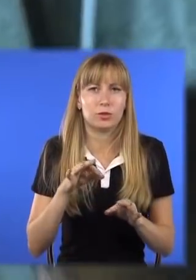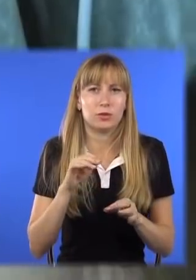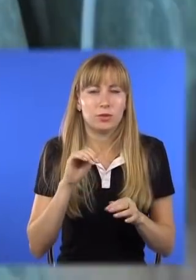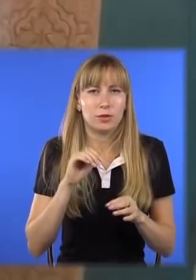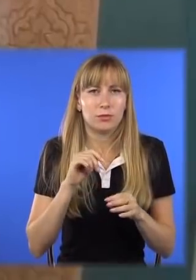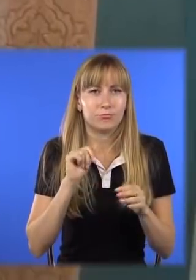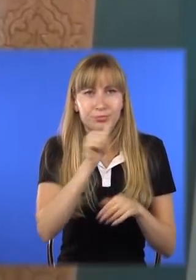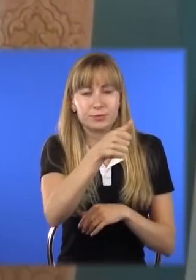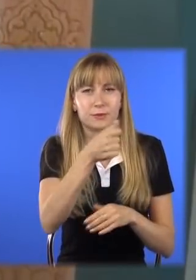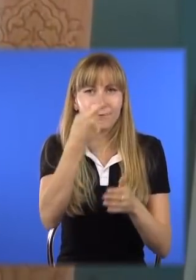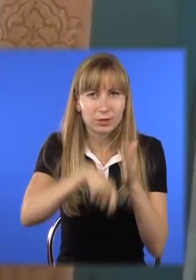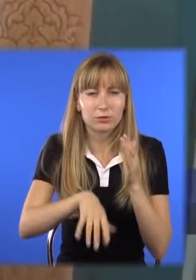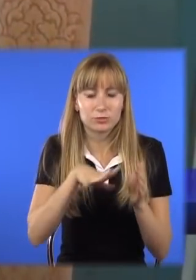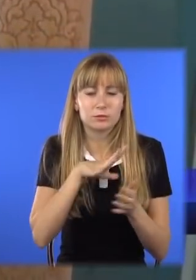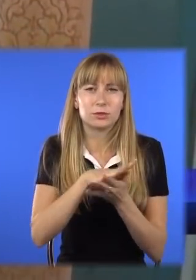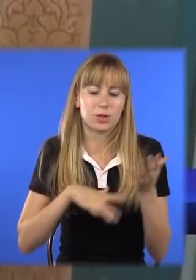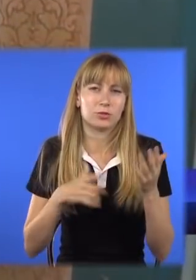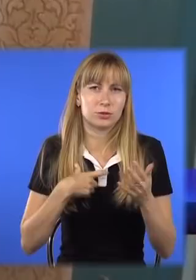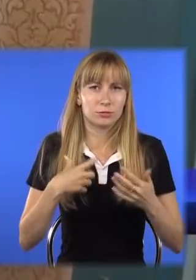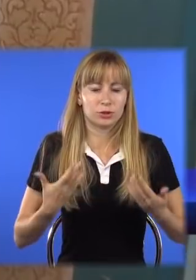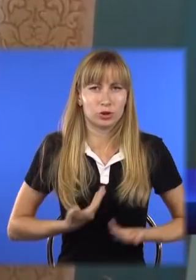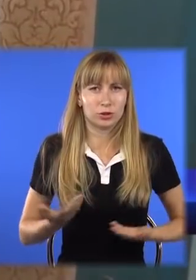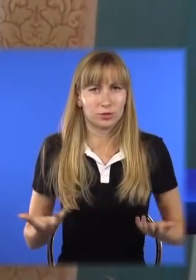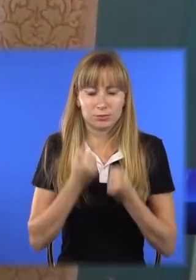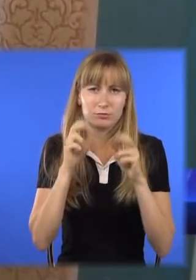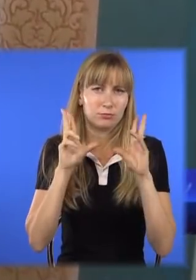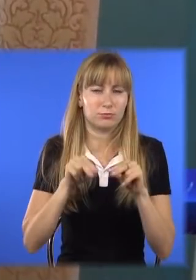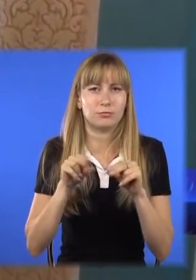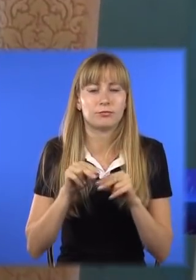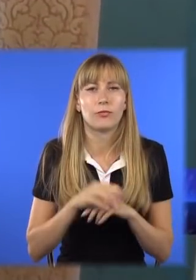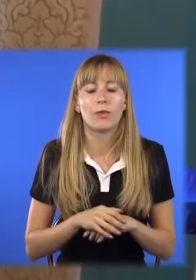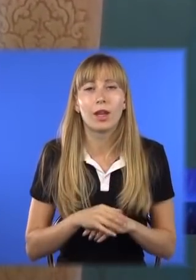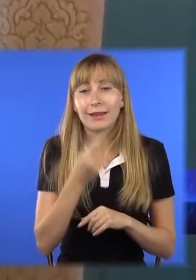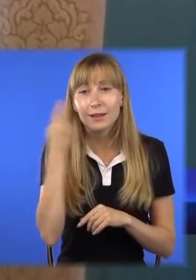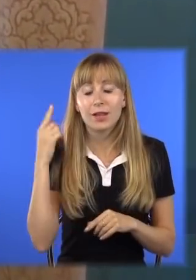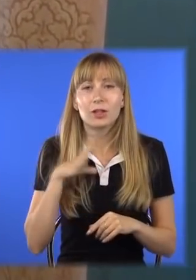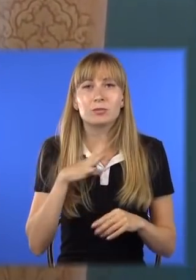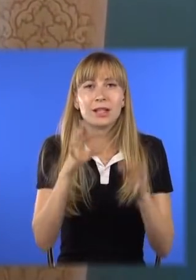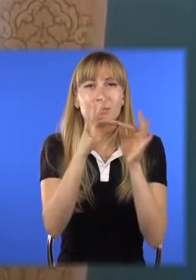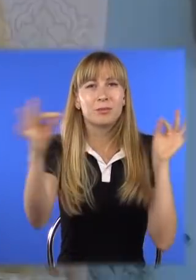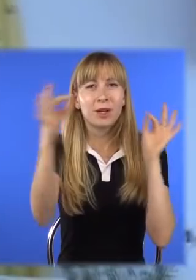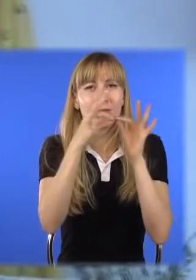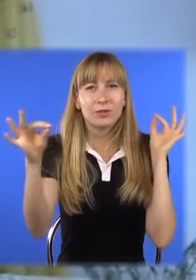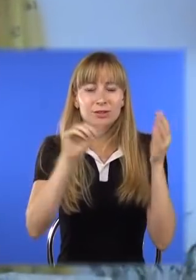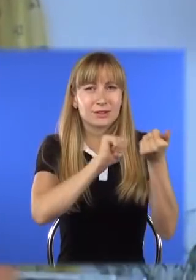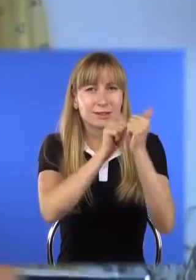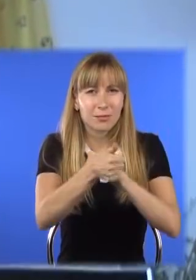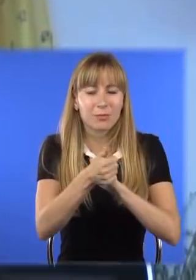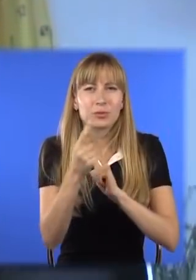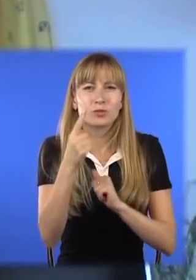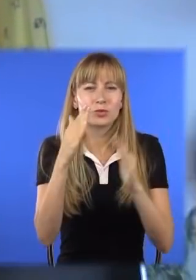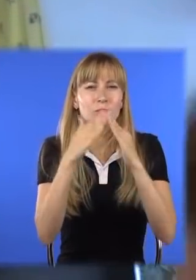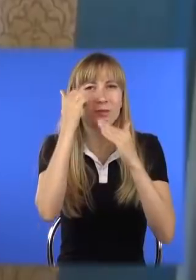завітала в гості. У нас перед цим була заміна електропроводки, тому що дім 68-го року. У кухні